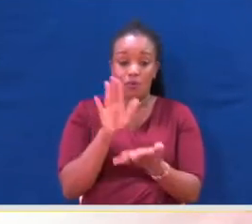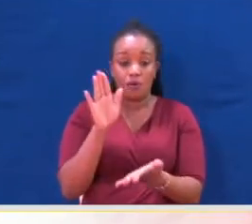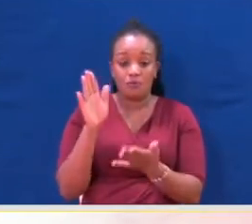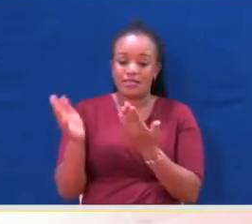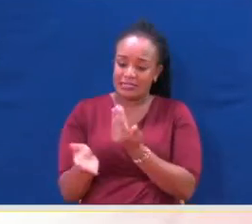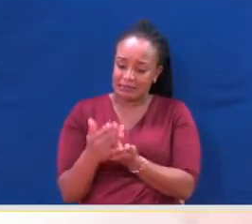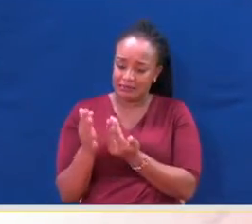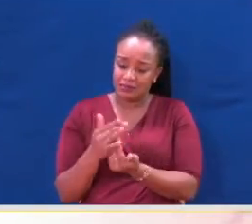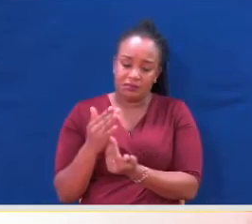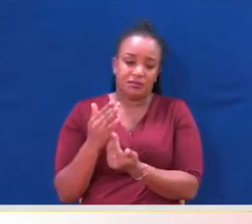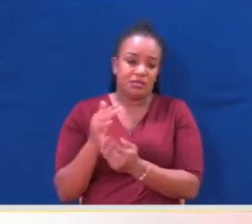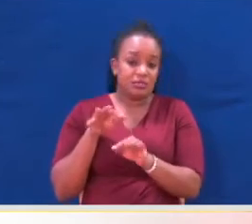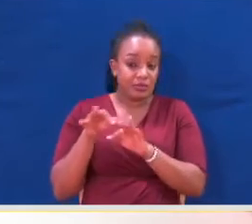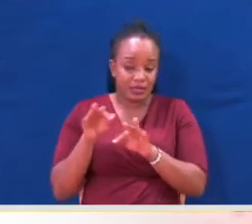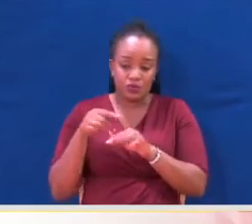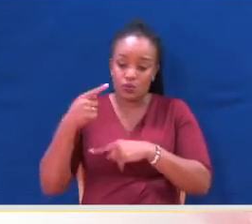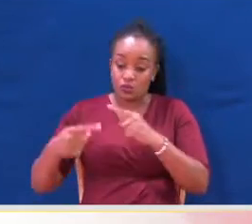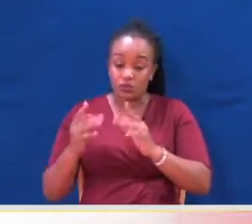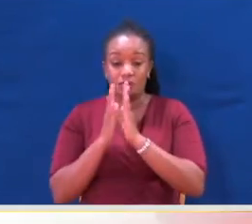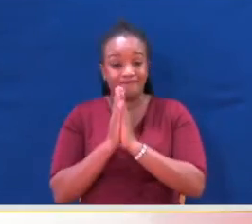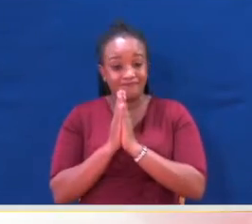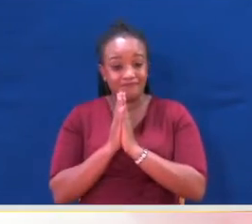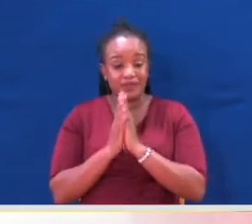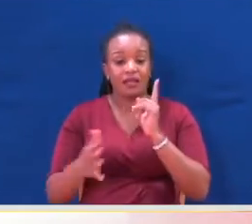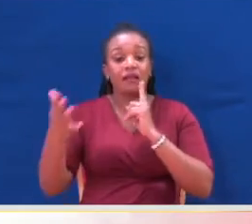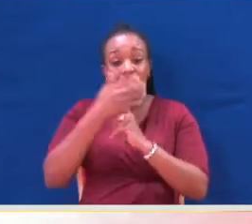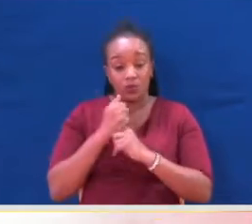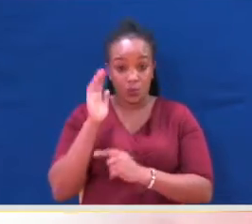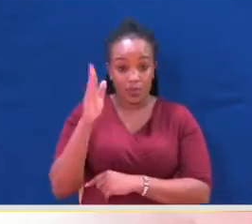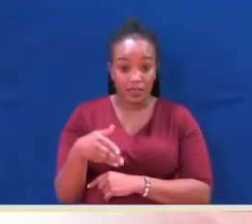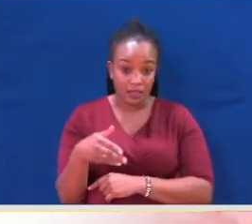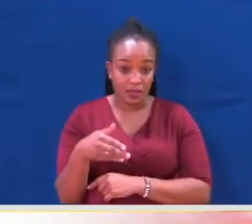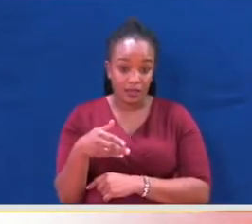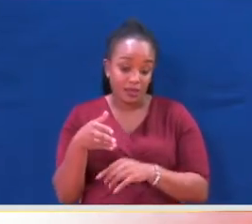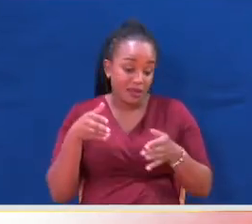nimwambie atatuendelee kumuombea, atapatikana. Sasa